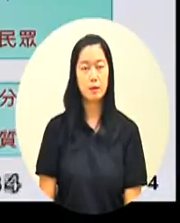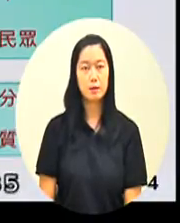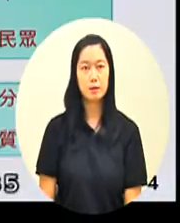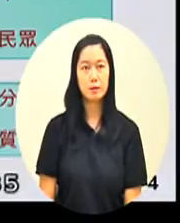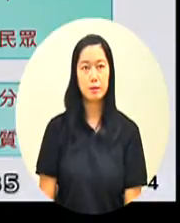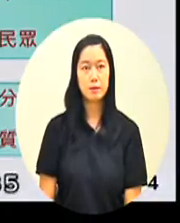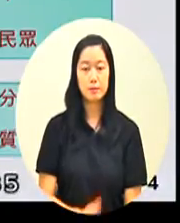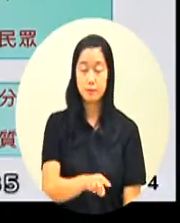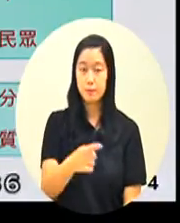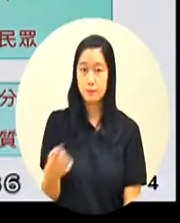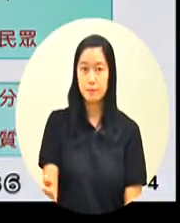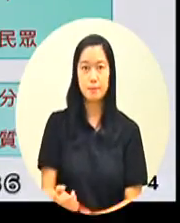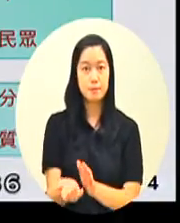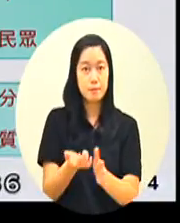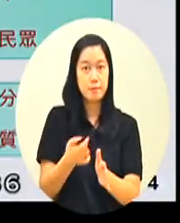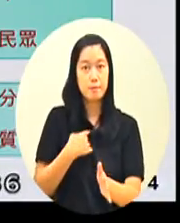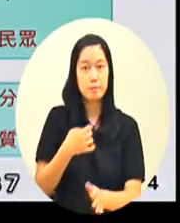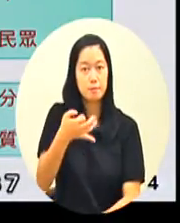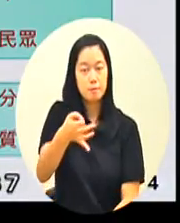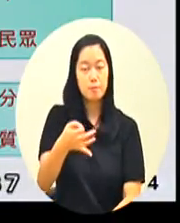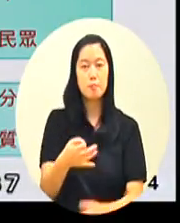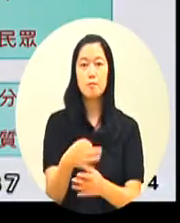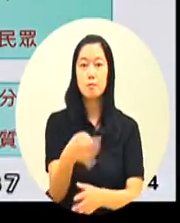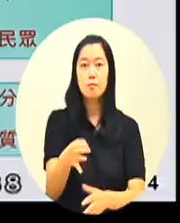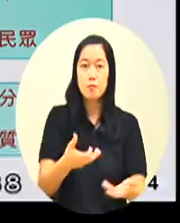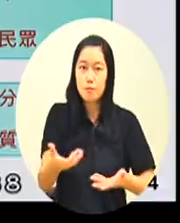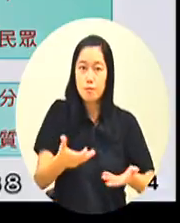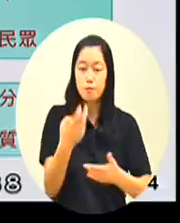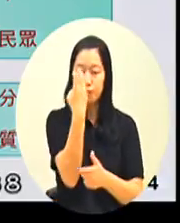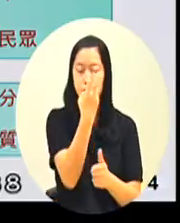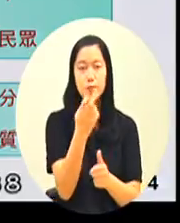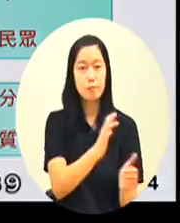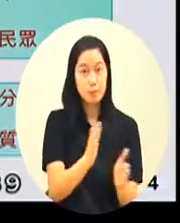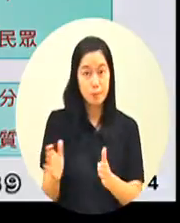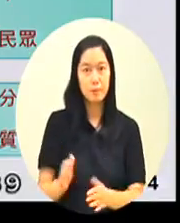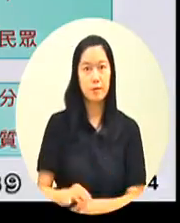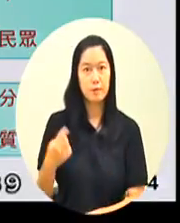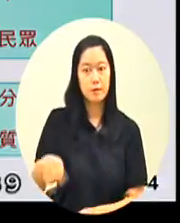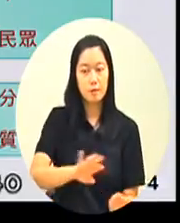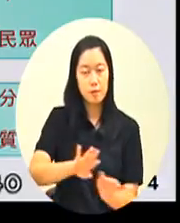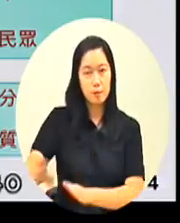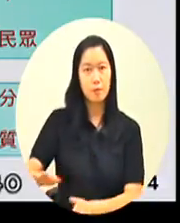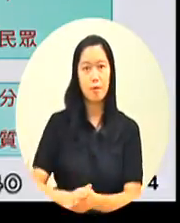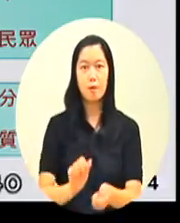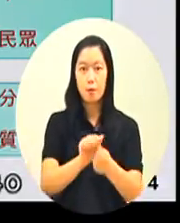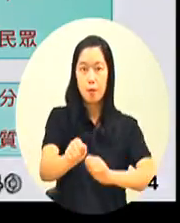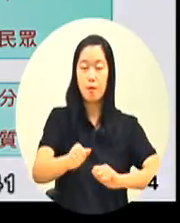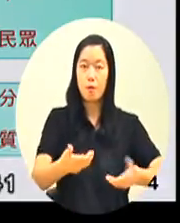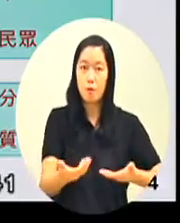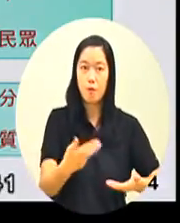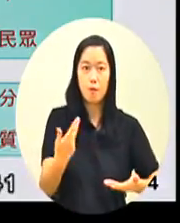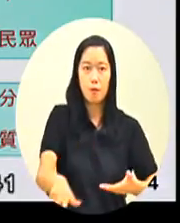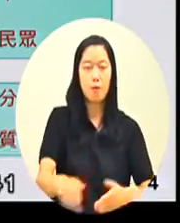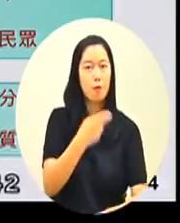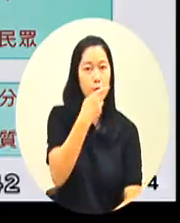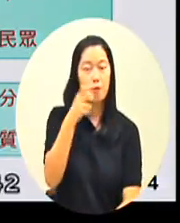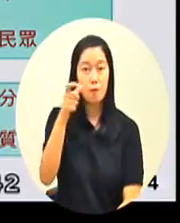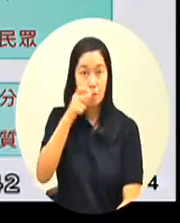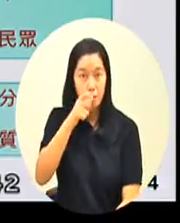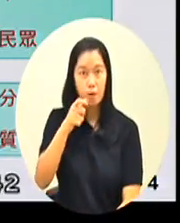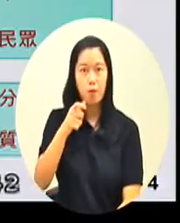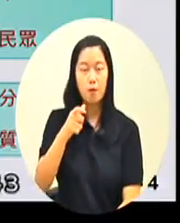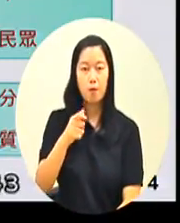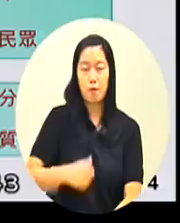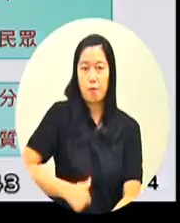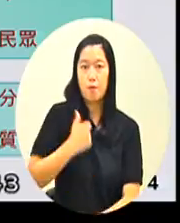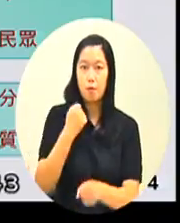好，接下来刚刚都是财务管理的部分，接下来就报告我们税务跟烟酒业务的 执